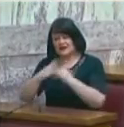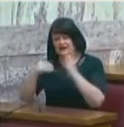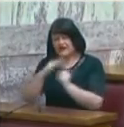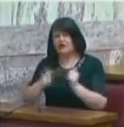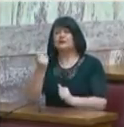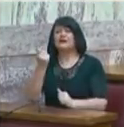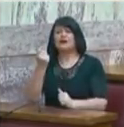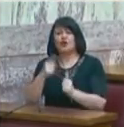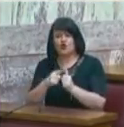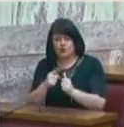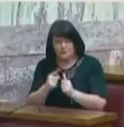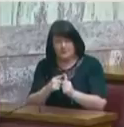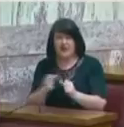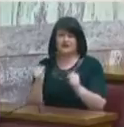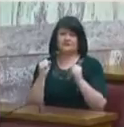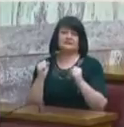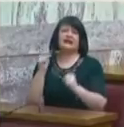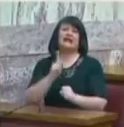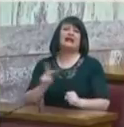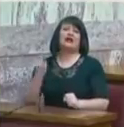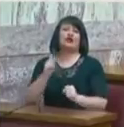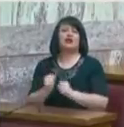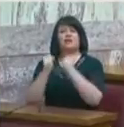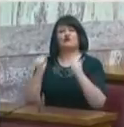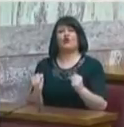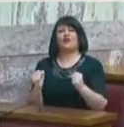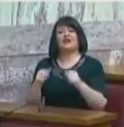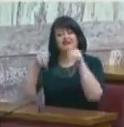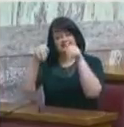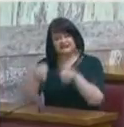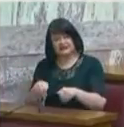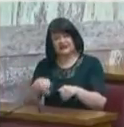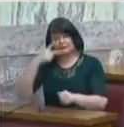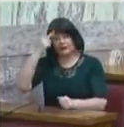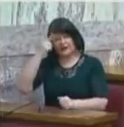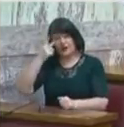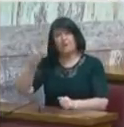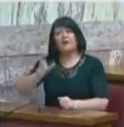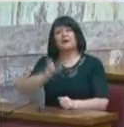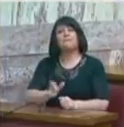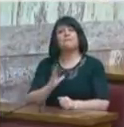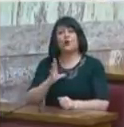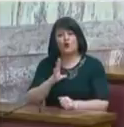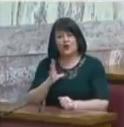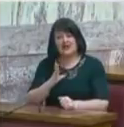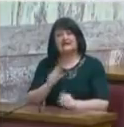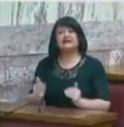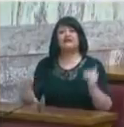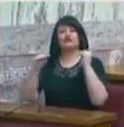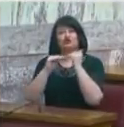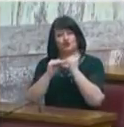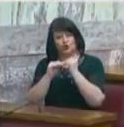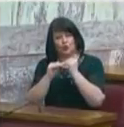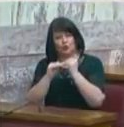οικονομία κρατώντας την κοινωνία όρθια. Με σεβασμό στα δικαιώματα των πολιτών, στις αρχές της ισότητας και